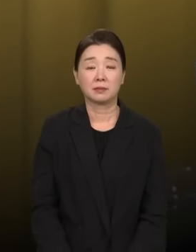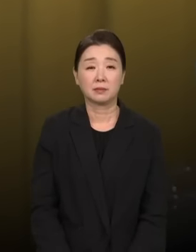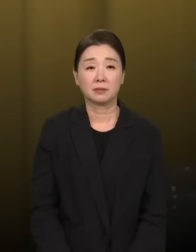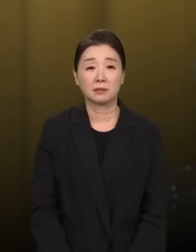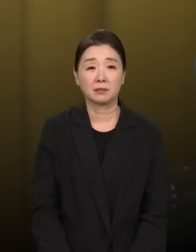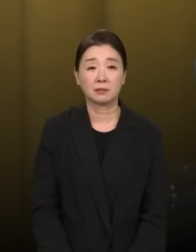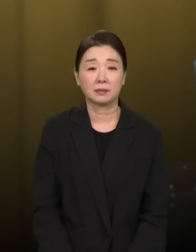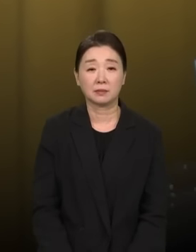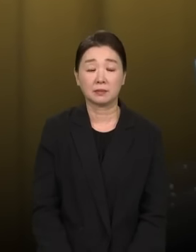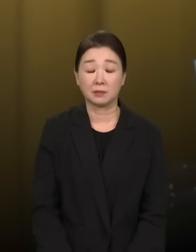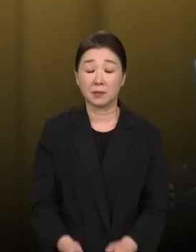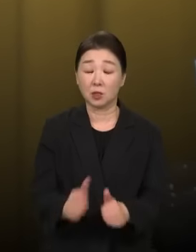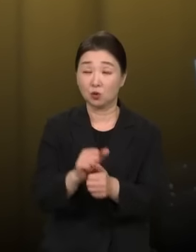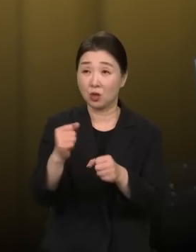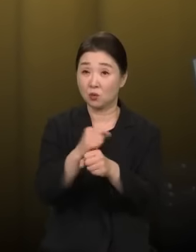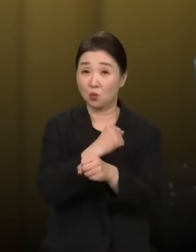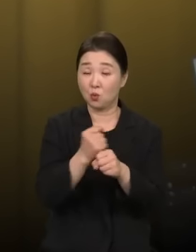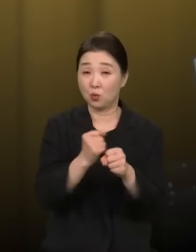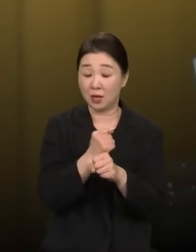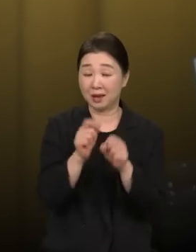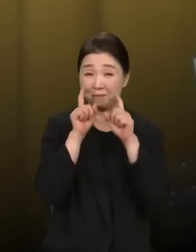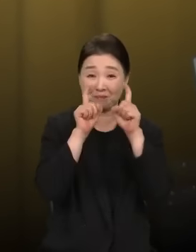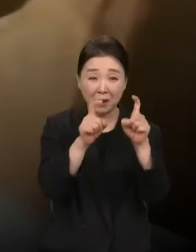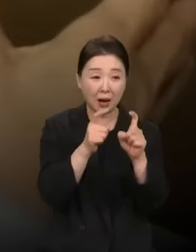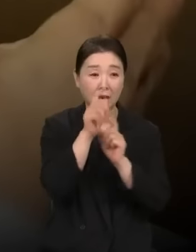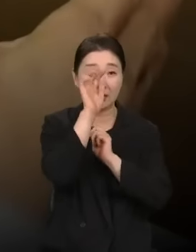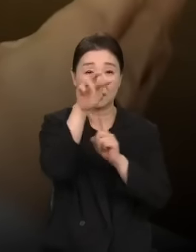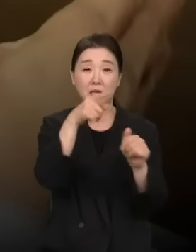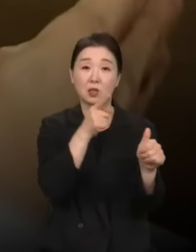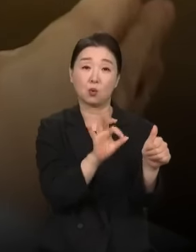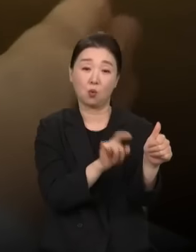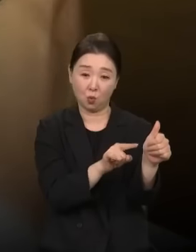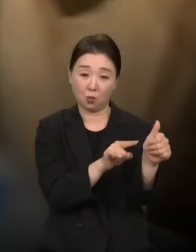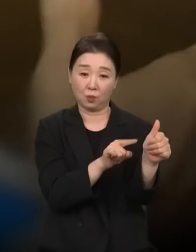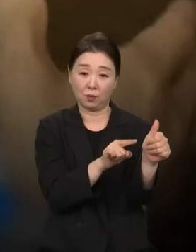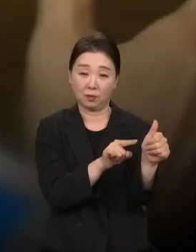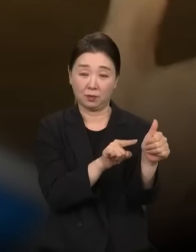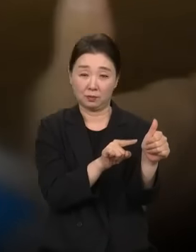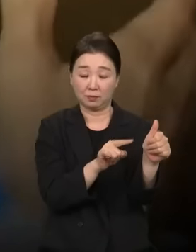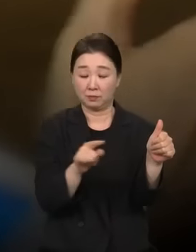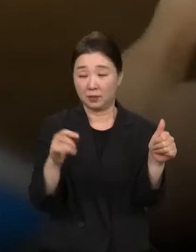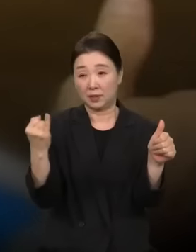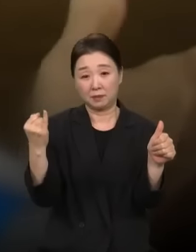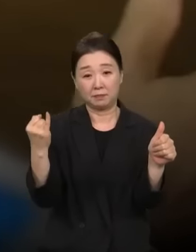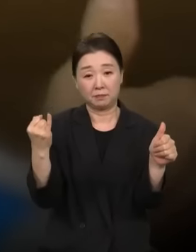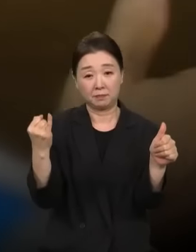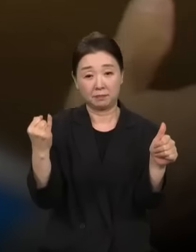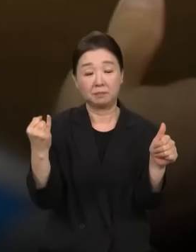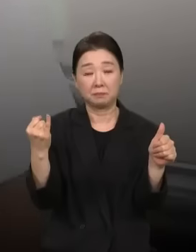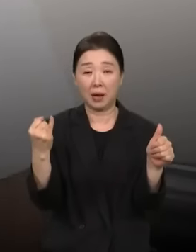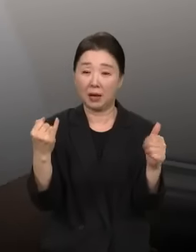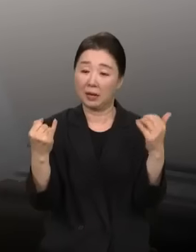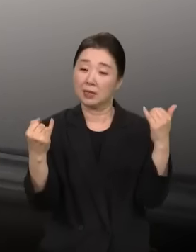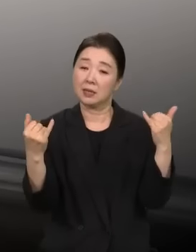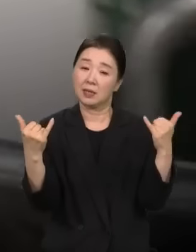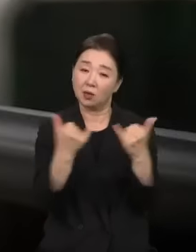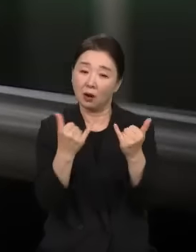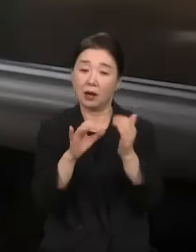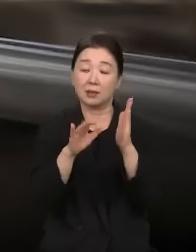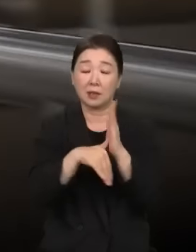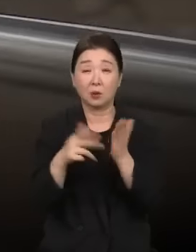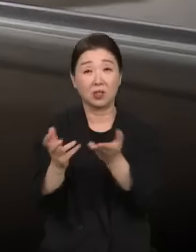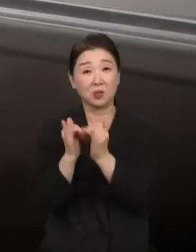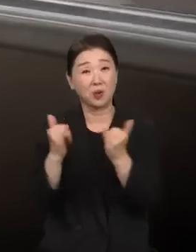주가 조작의 핵심 인물인 이종호 전 블랙펄 인베스트 대표는 김건희 여사와의 연락에 대해 김여사의